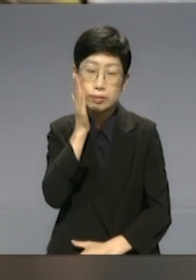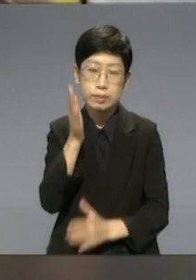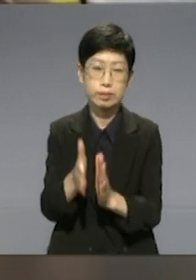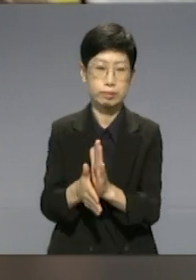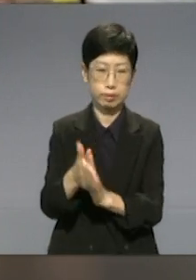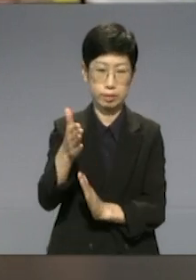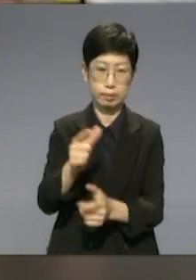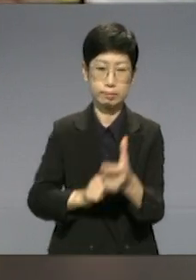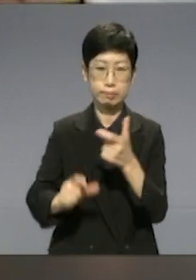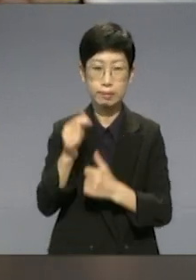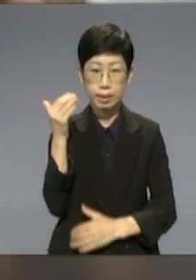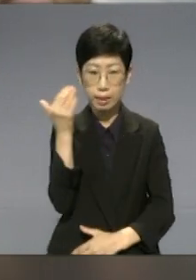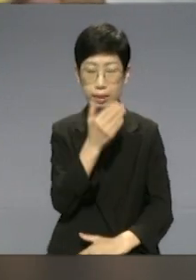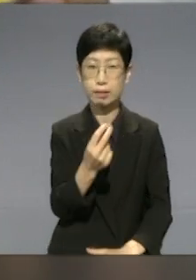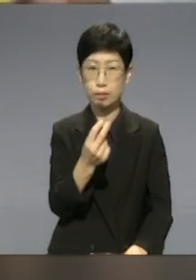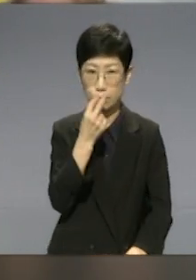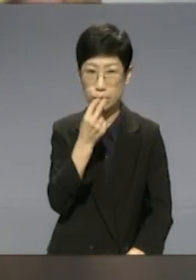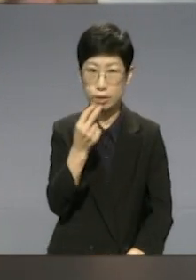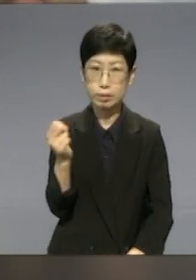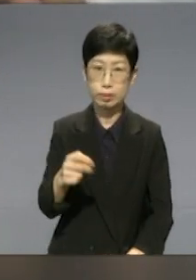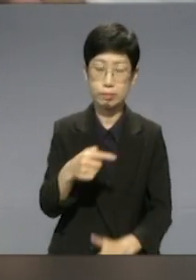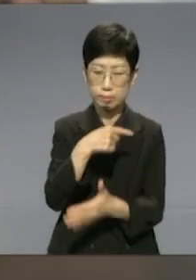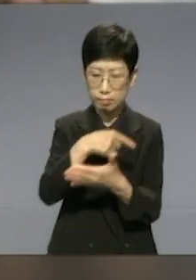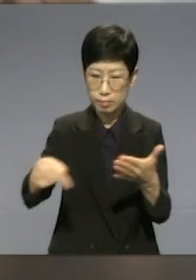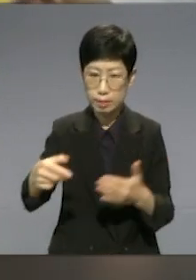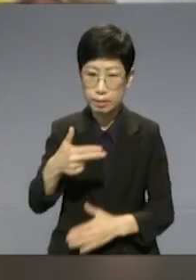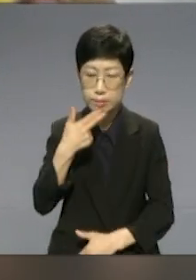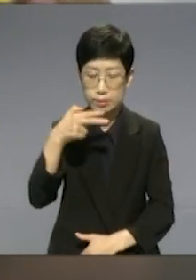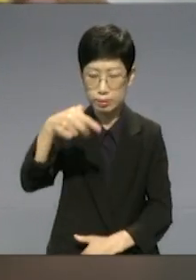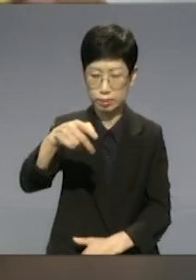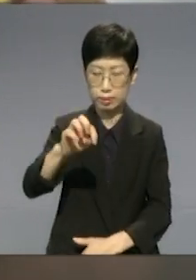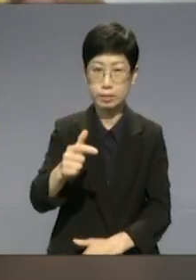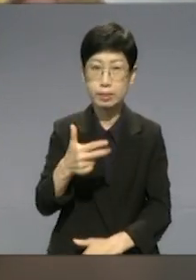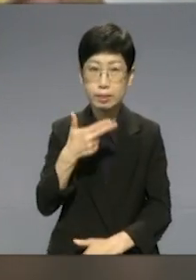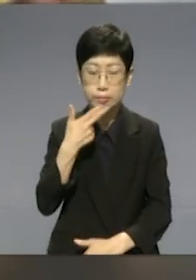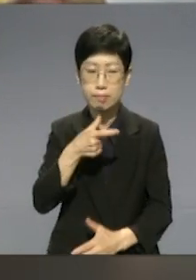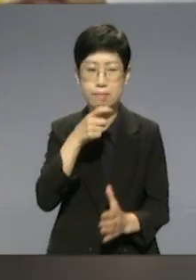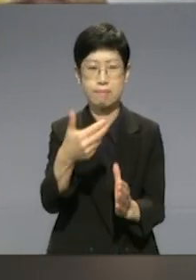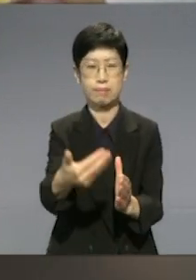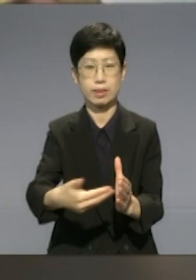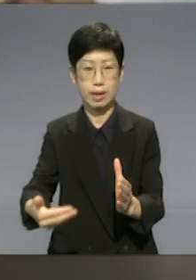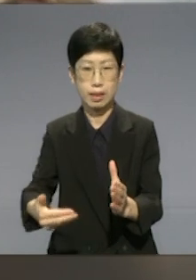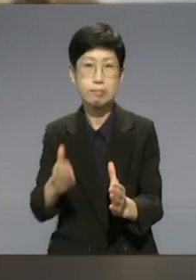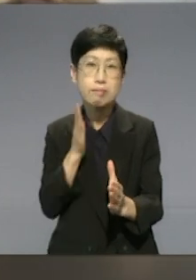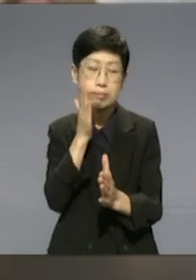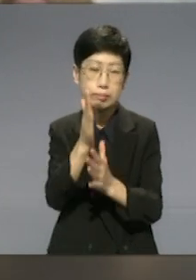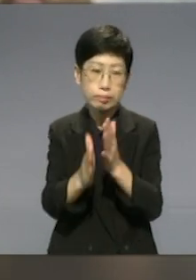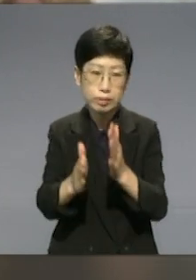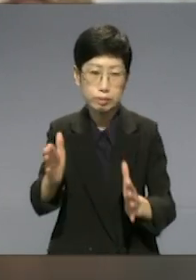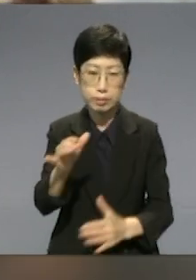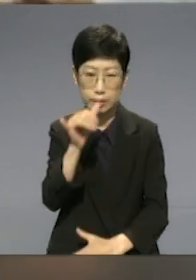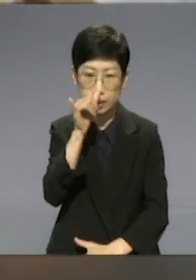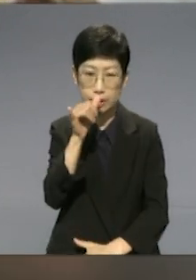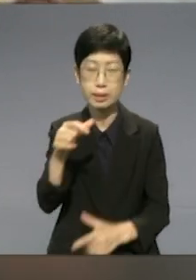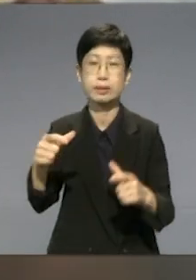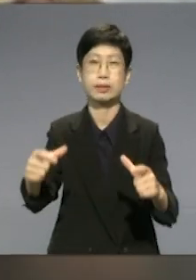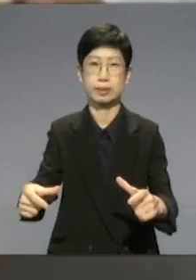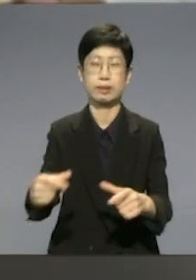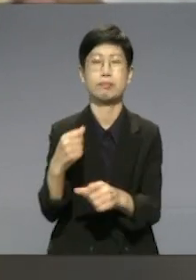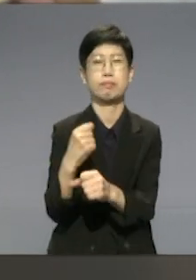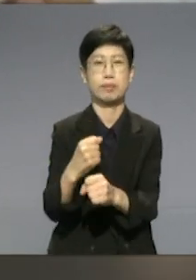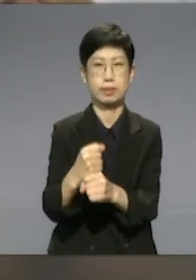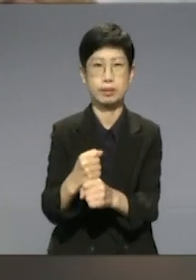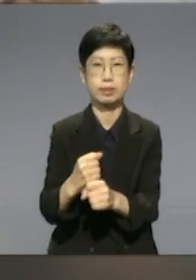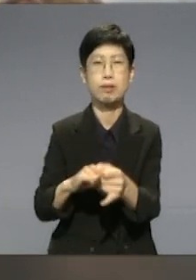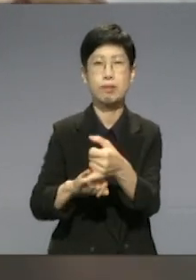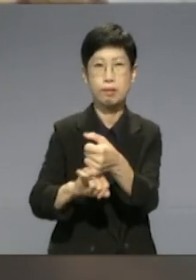nós quisermos que ela seja. Uma Amazônia com cidades mais verdes, ar mais puro, rios